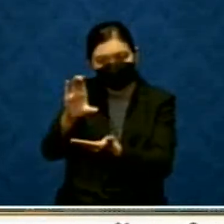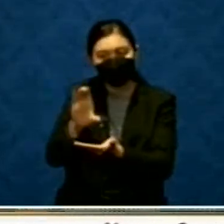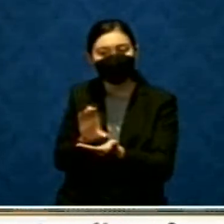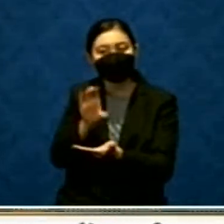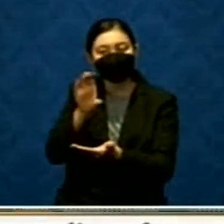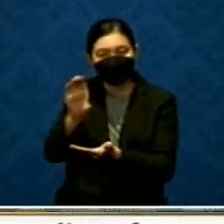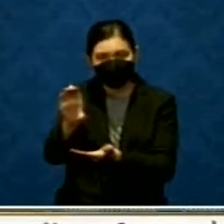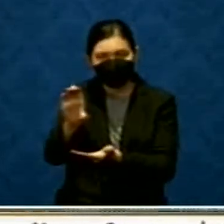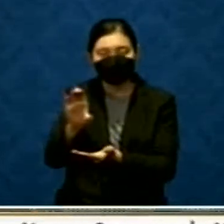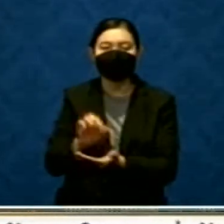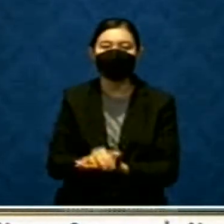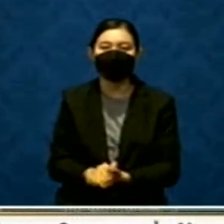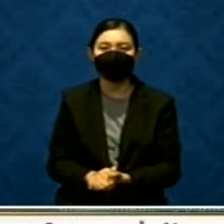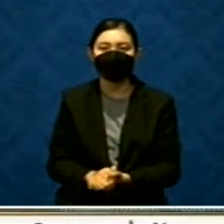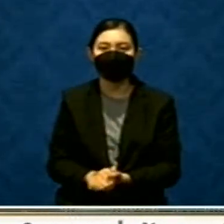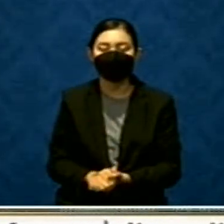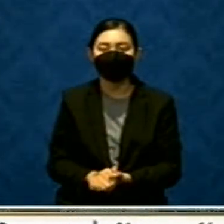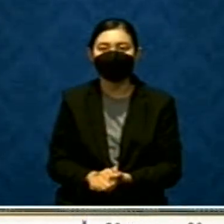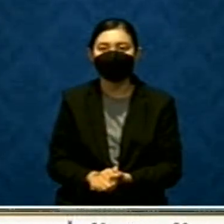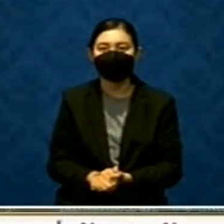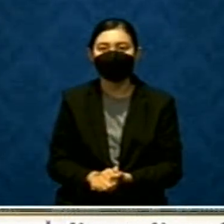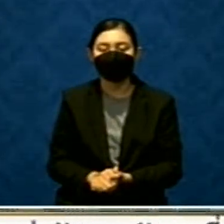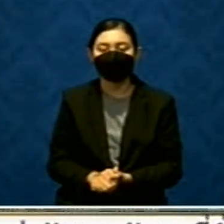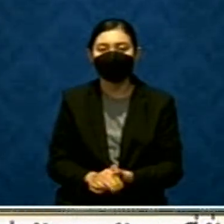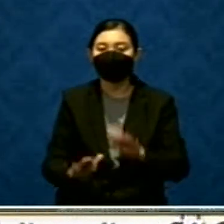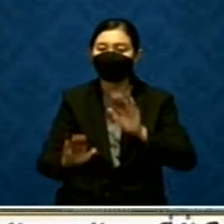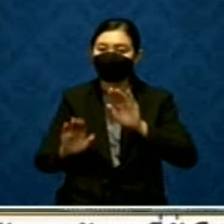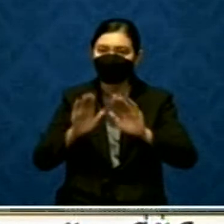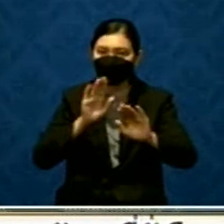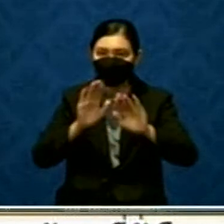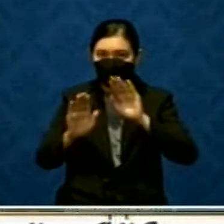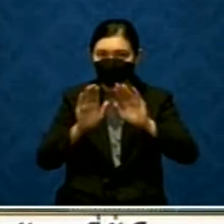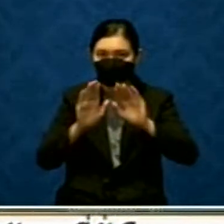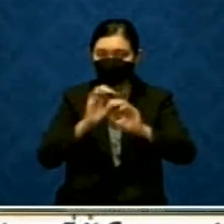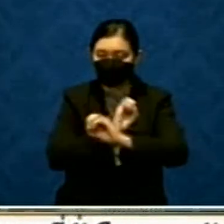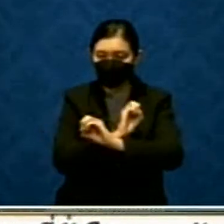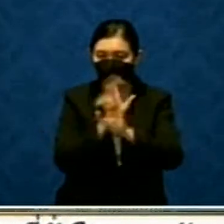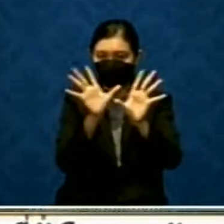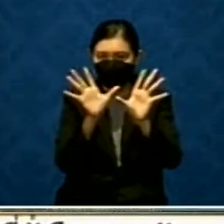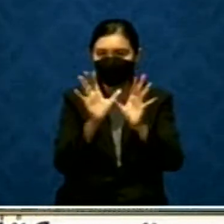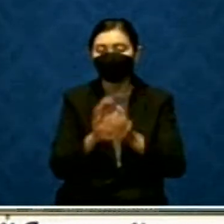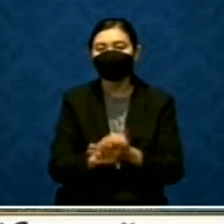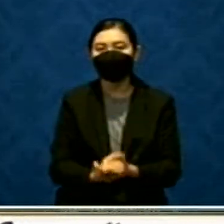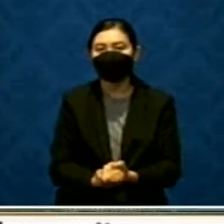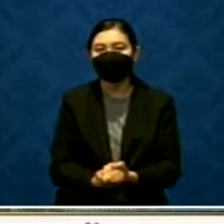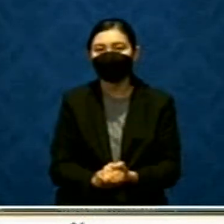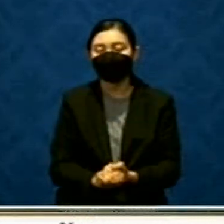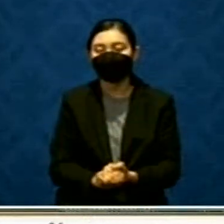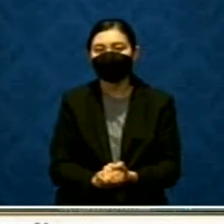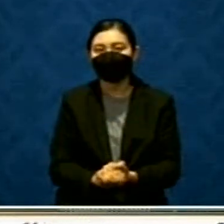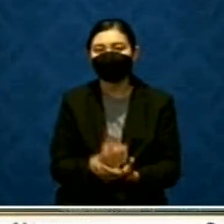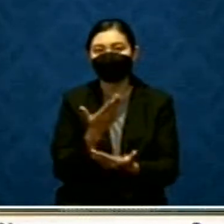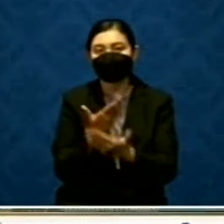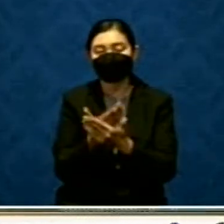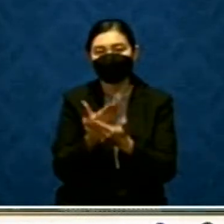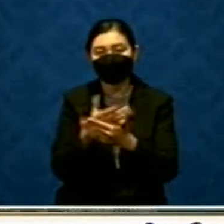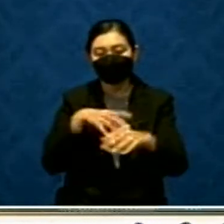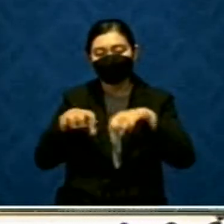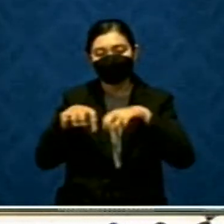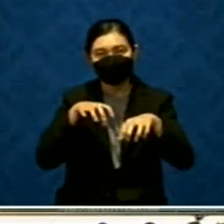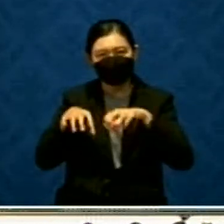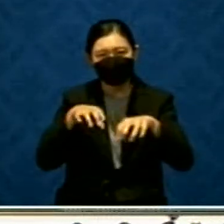ครับถ้าเปรียบเทียบนะครับให้เห็นนะครับชัดเจนว่างบประมาณเนี่ยที่สู